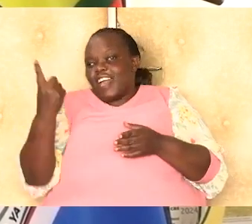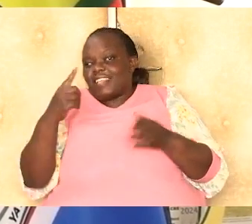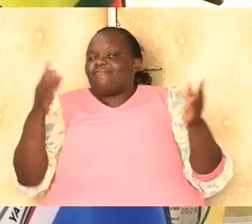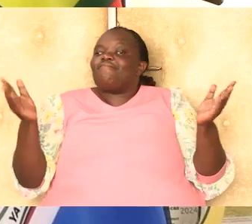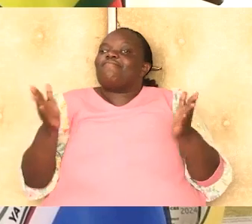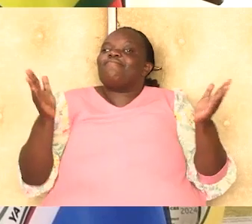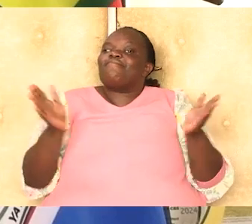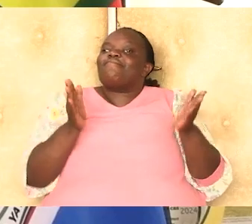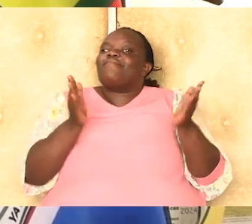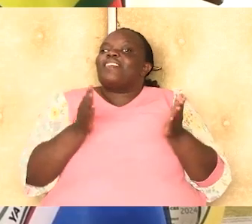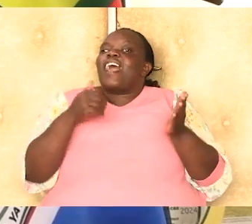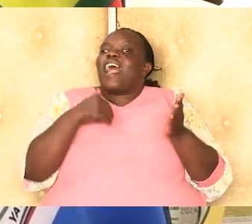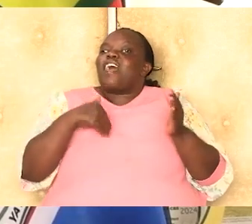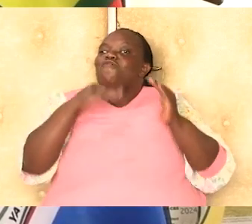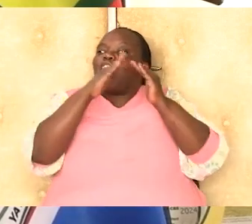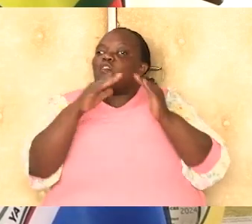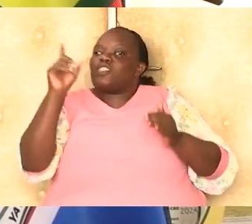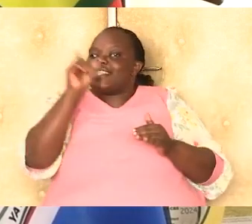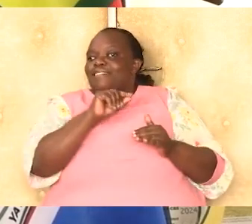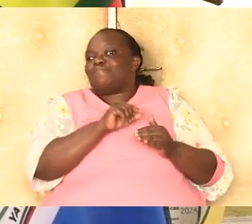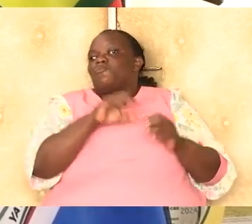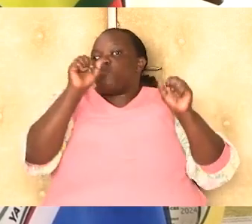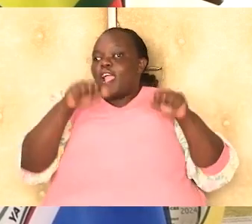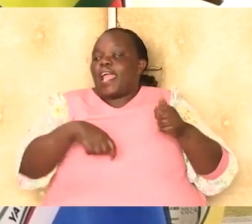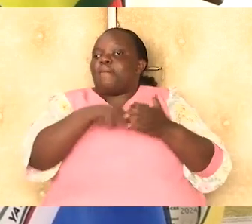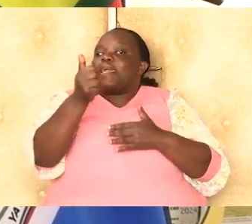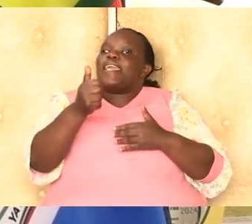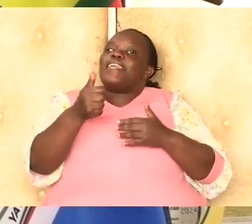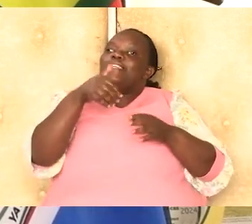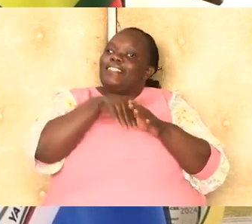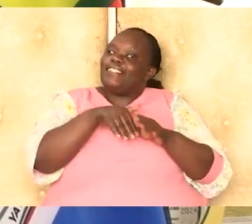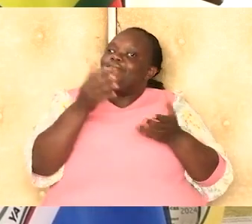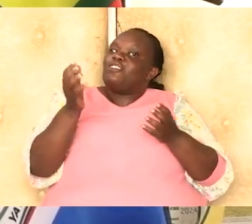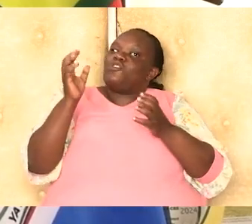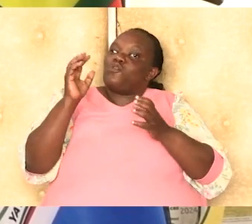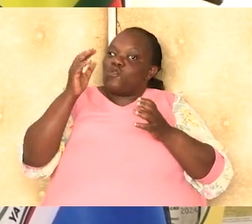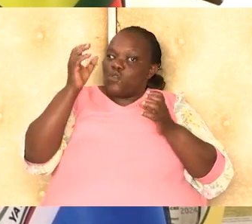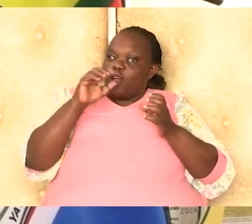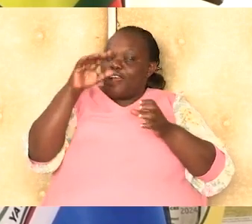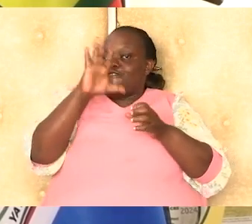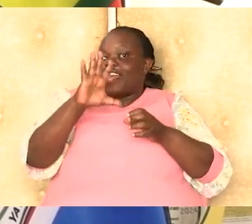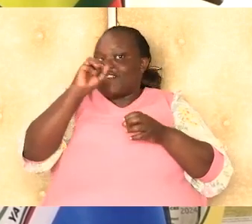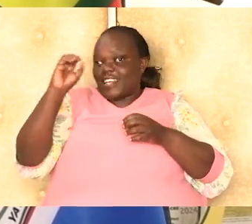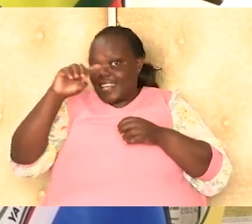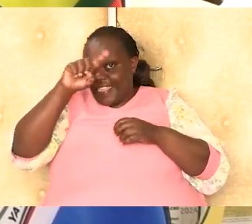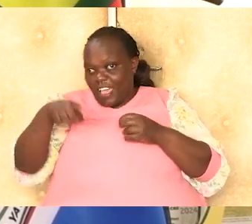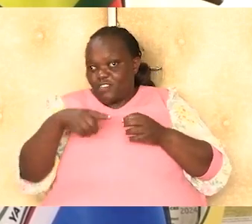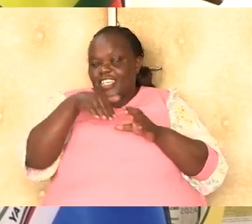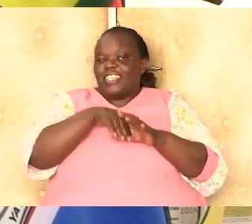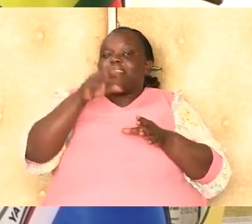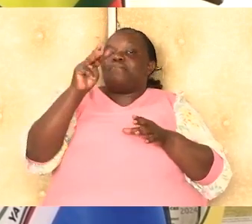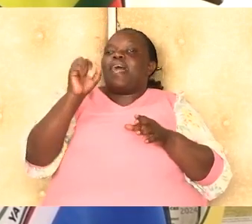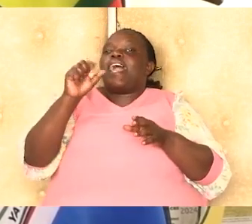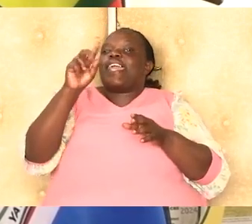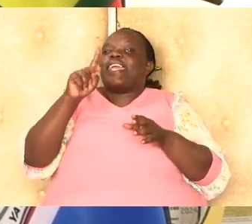kusisitizia kwamba, kuna nyumba za bayi na fuu na unaweza kununua nyumba hata kule kwale kwa shilingi alfu miatano, kule makenji